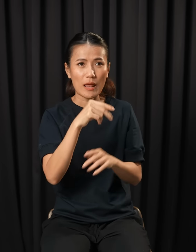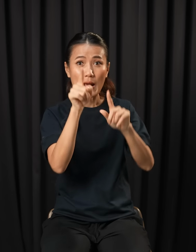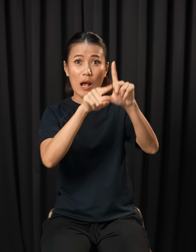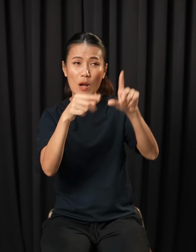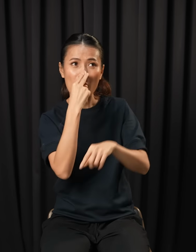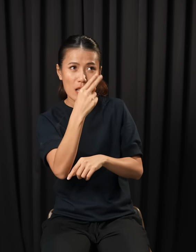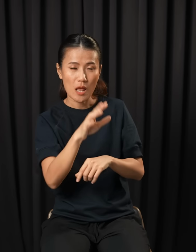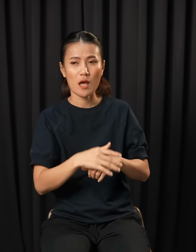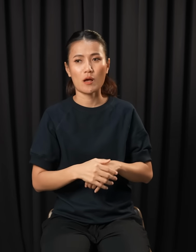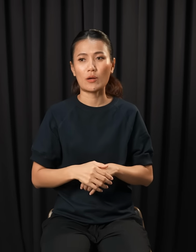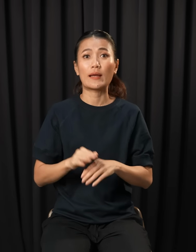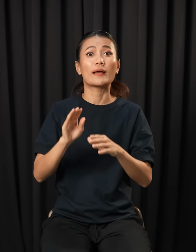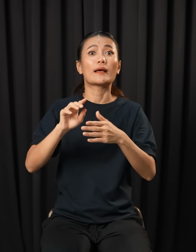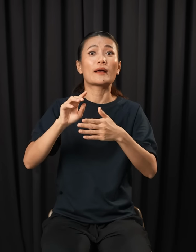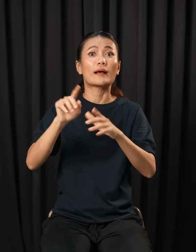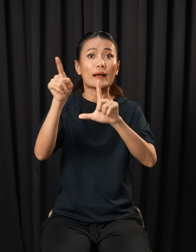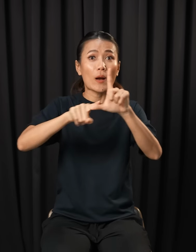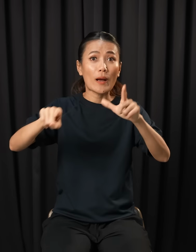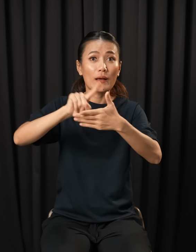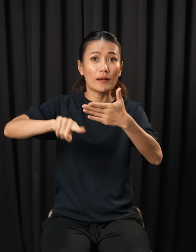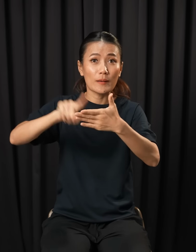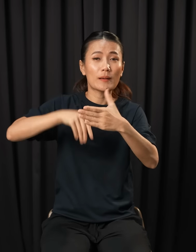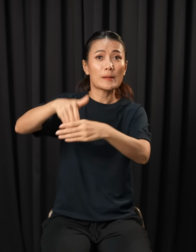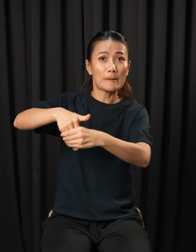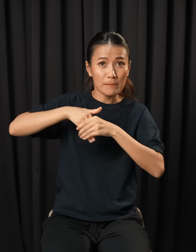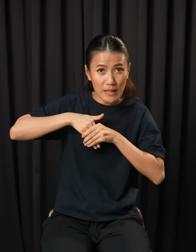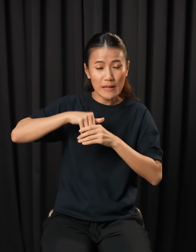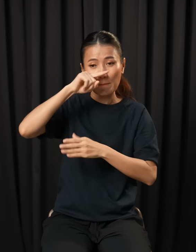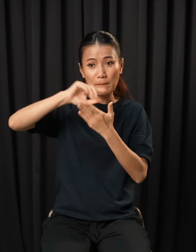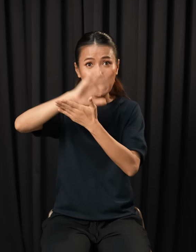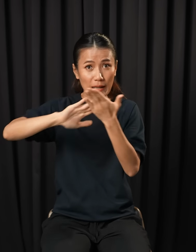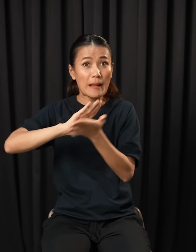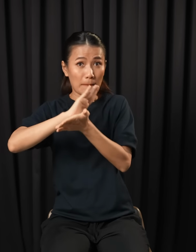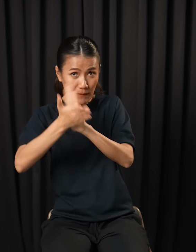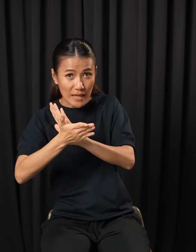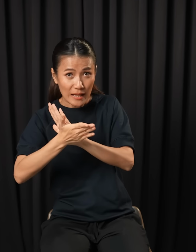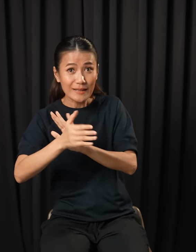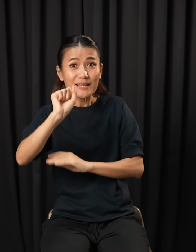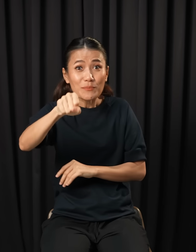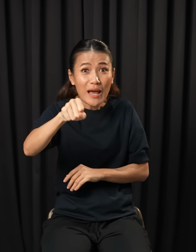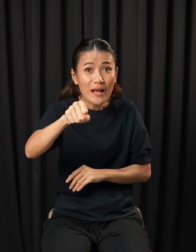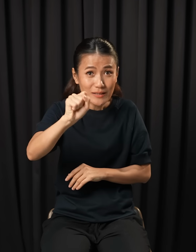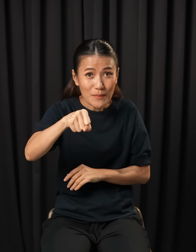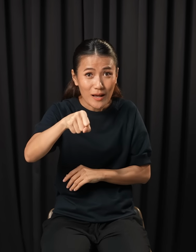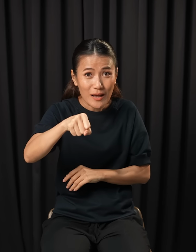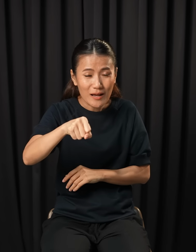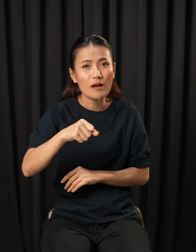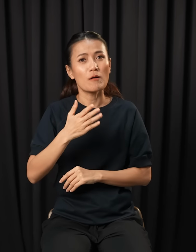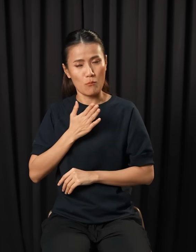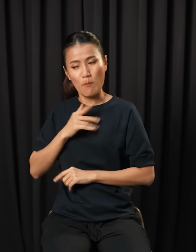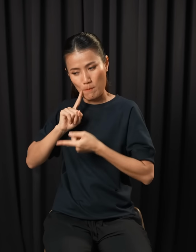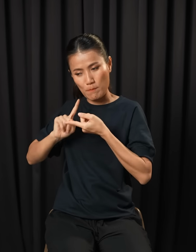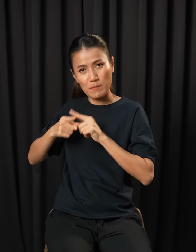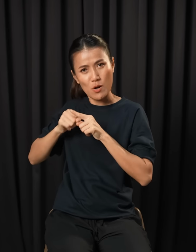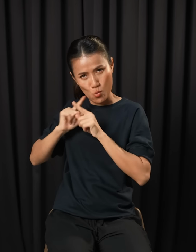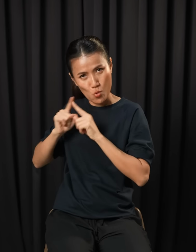ในหมู่เพื่อน ค นอายุเยอะแบบผม ครับ ก้าวไกลบอกว่าเลือกก้าวไกลประเทศไทยเปลี่ยนแน่ใ